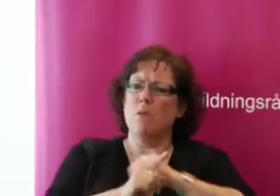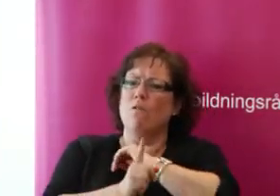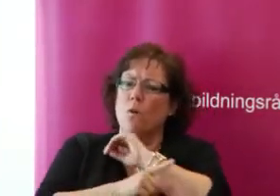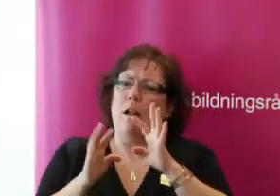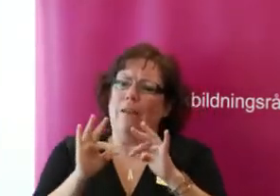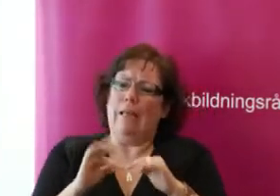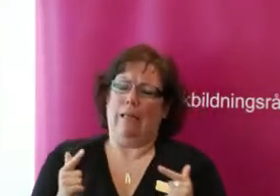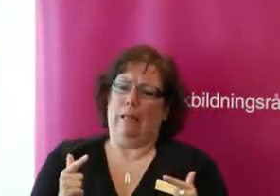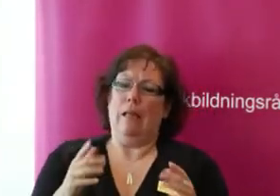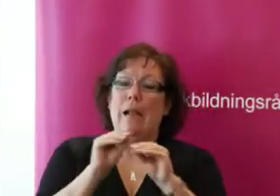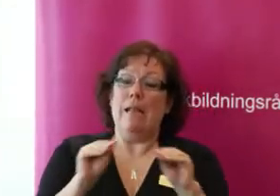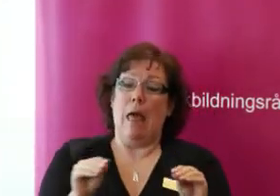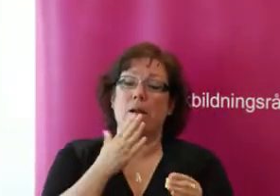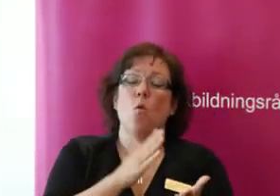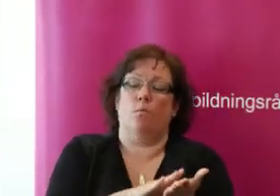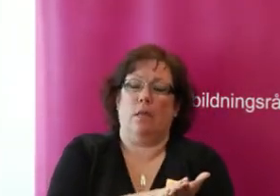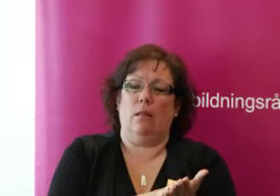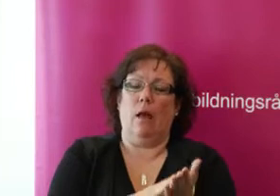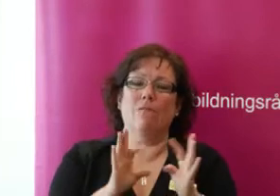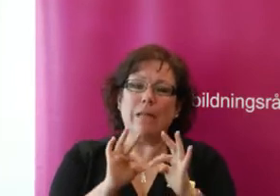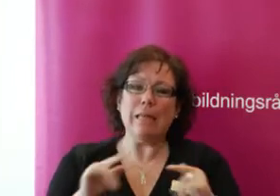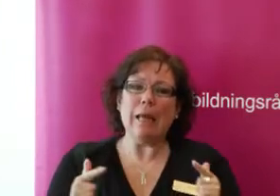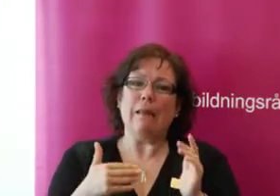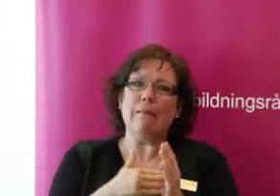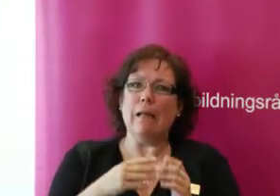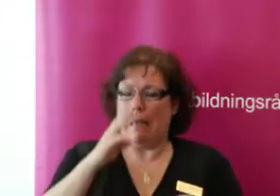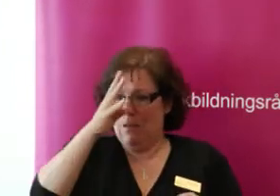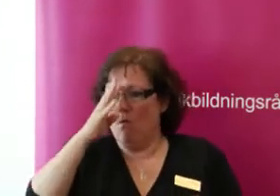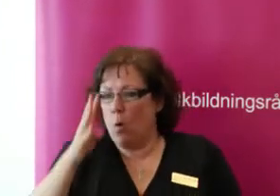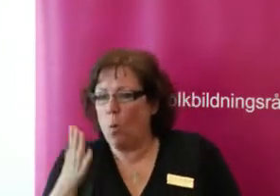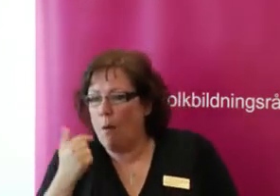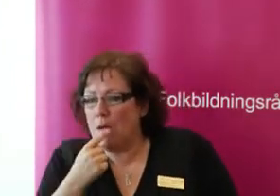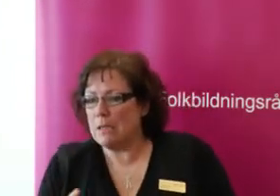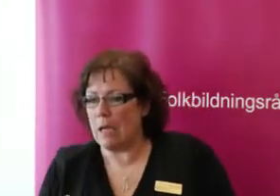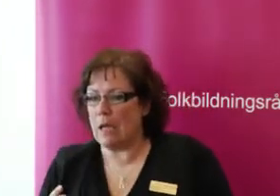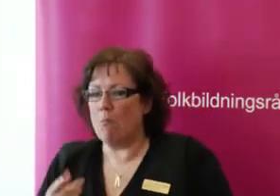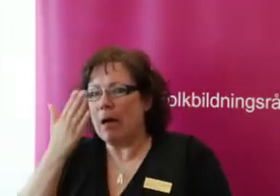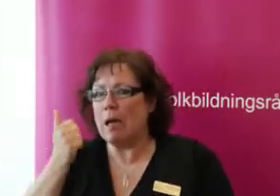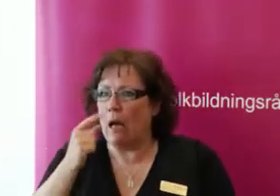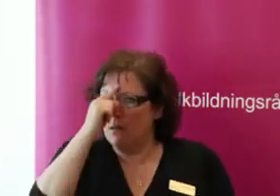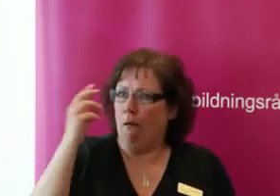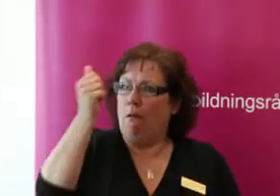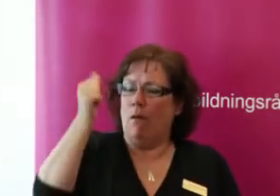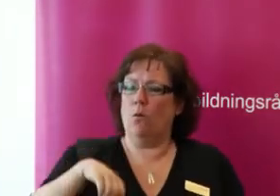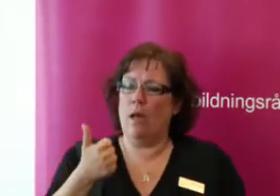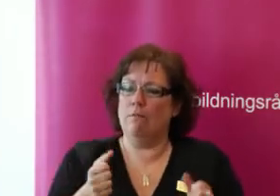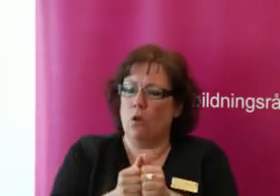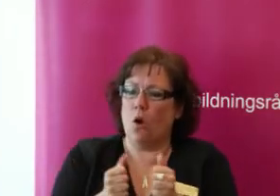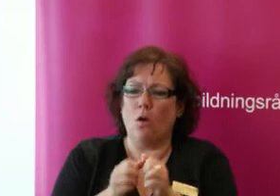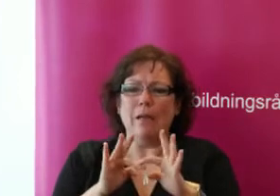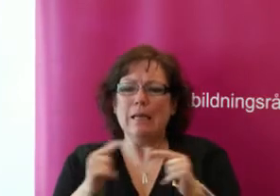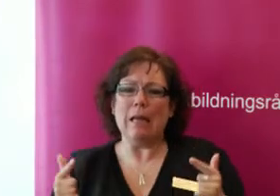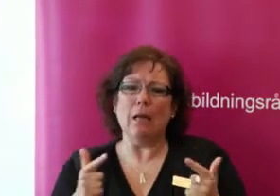här studien. Och det är ju friheten till innovation, om man använder det begreppet så. Och kunna skapa saker och frihet att utforma sitt